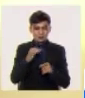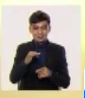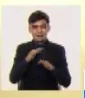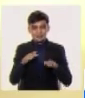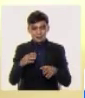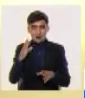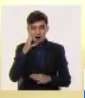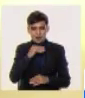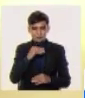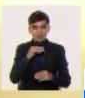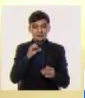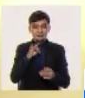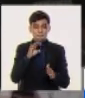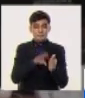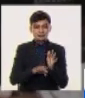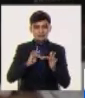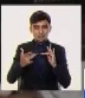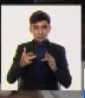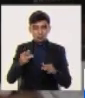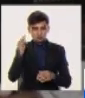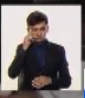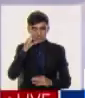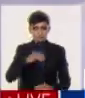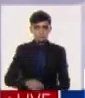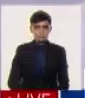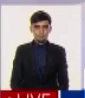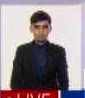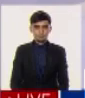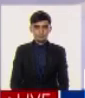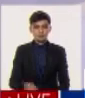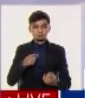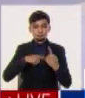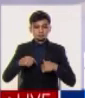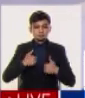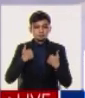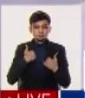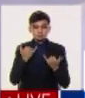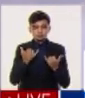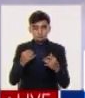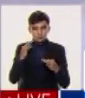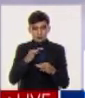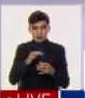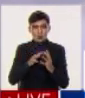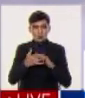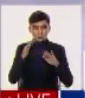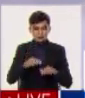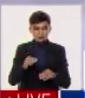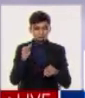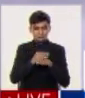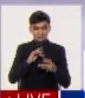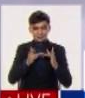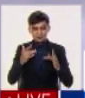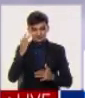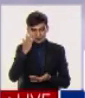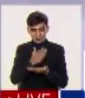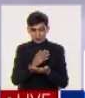дети смогут учиться и без интернета. Мы стараемся сегодня именно обеспечить сельские населенные пункты интернетом. Для